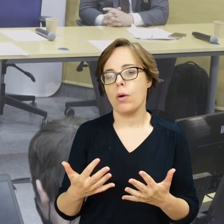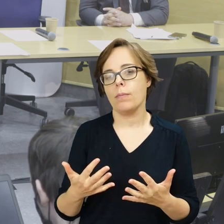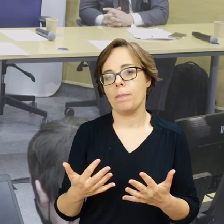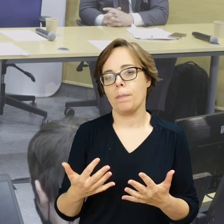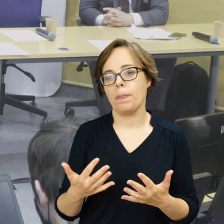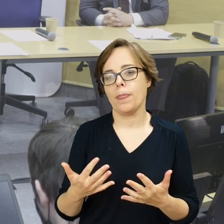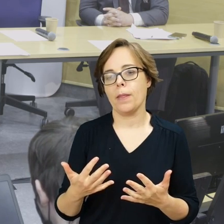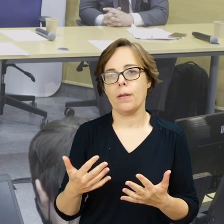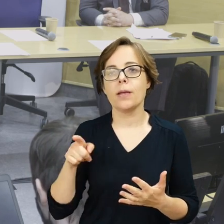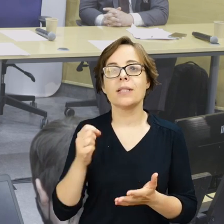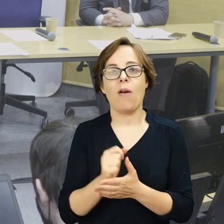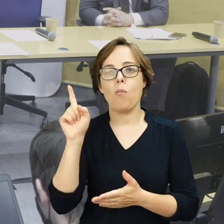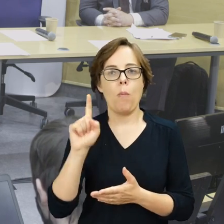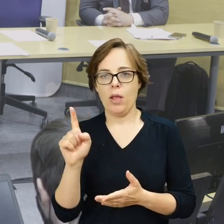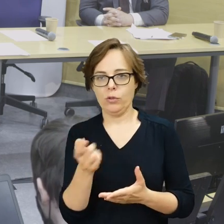spraw publicznych.